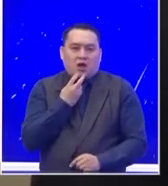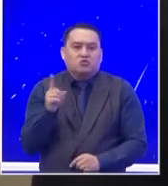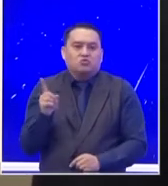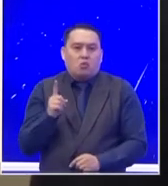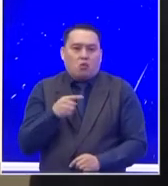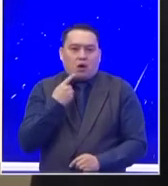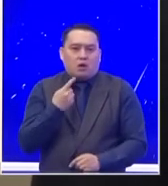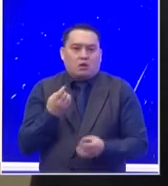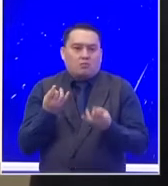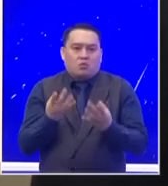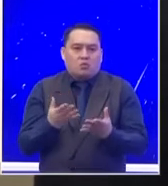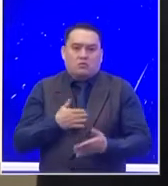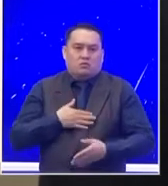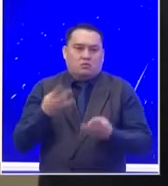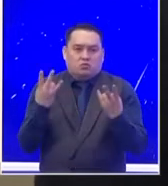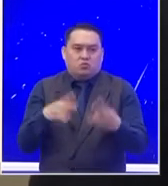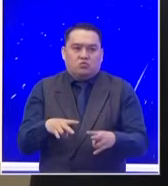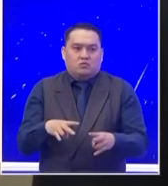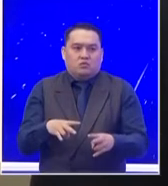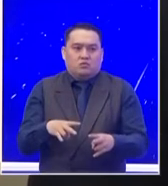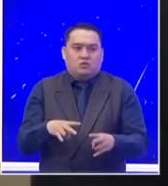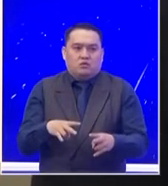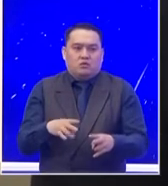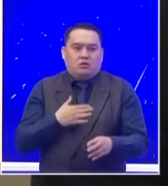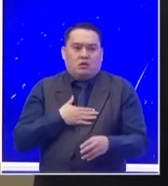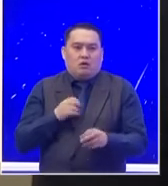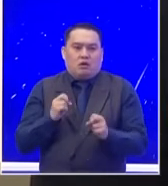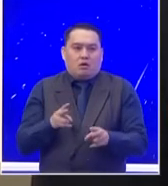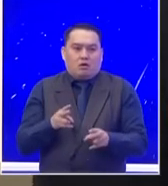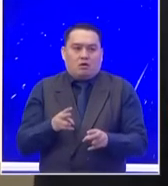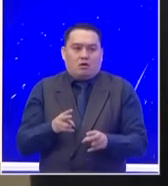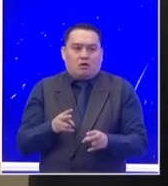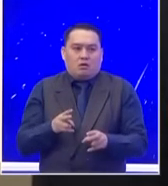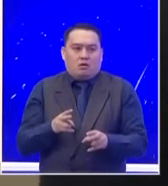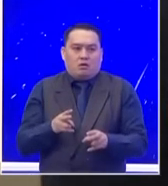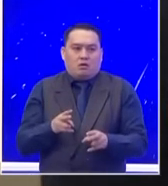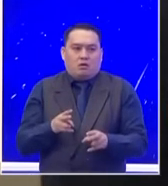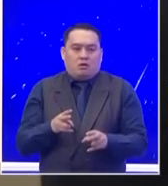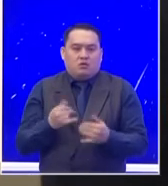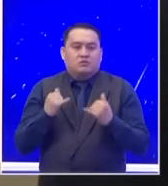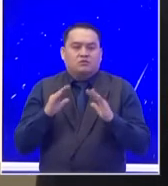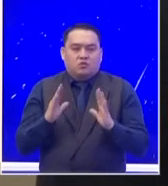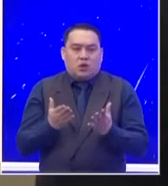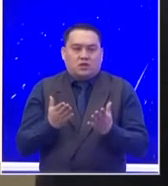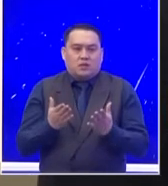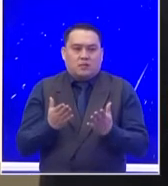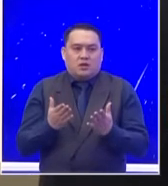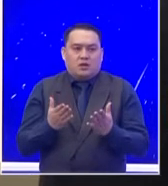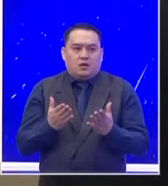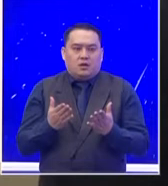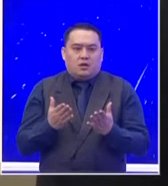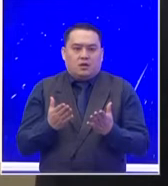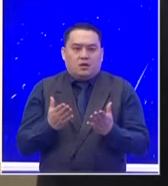что это не для нас, мы вообще не при делах в данной ситуации. Но тем не